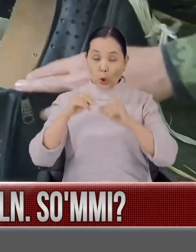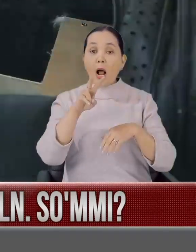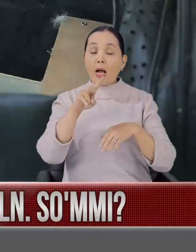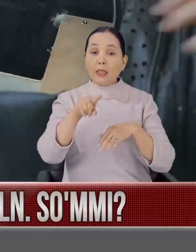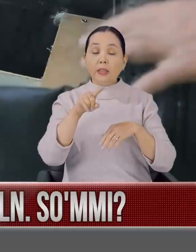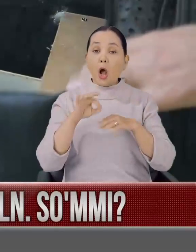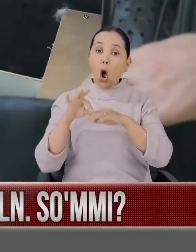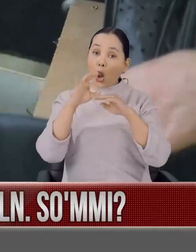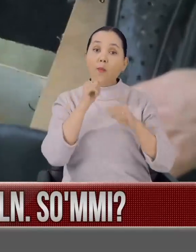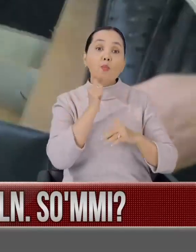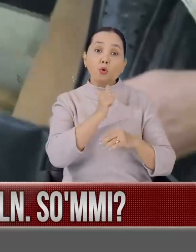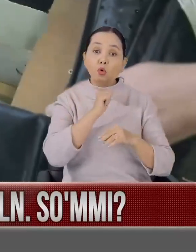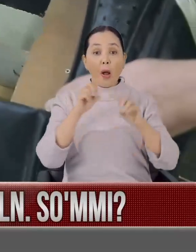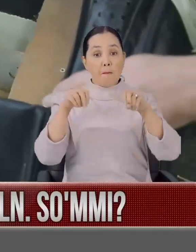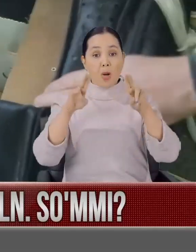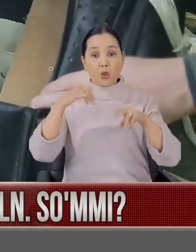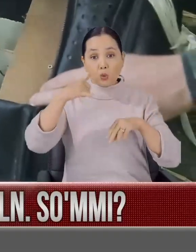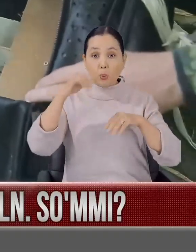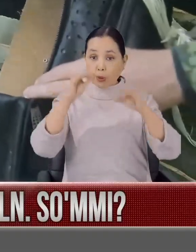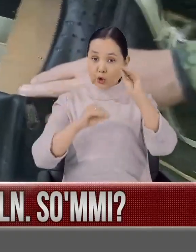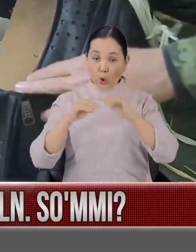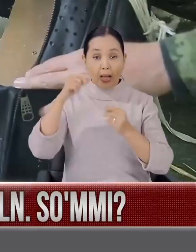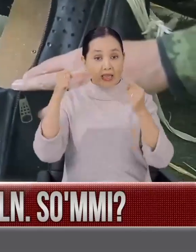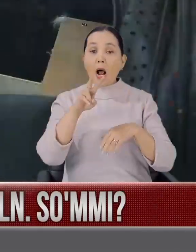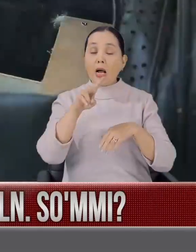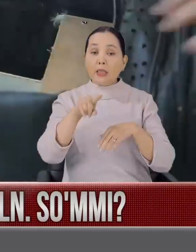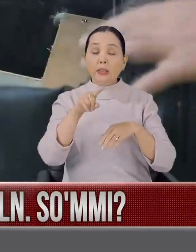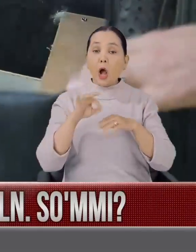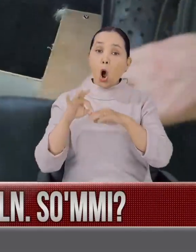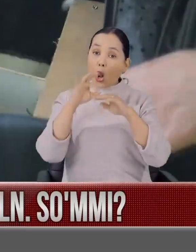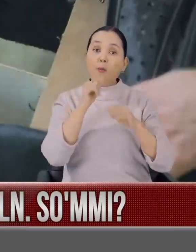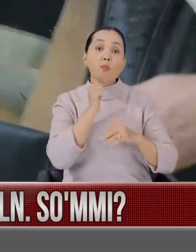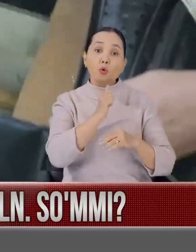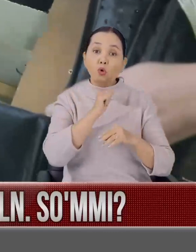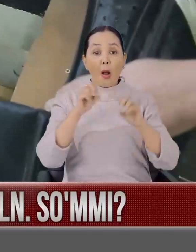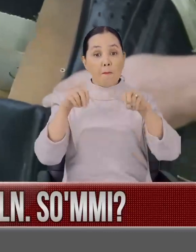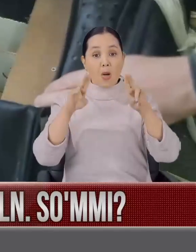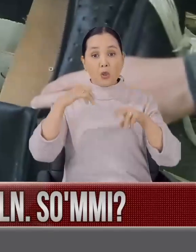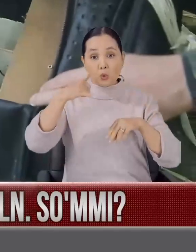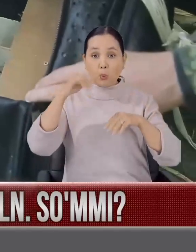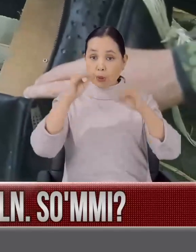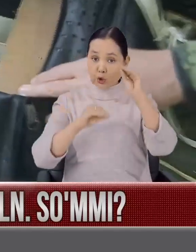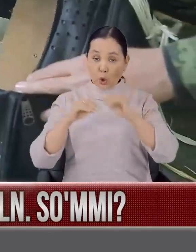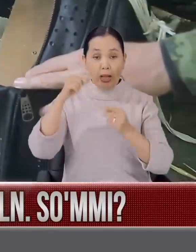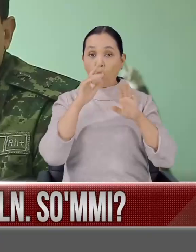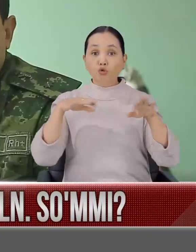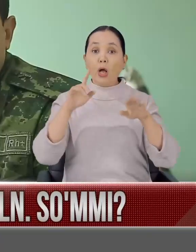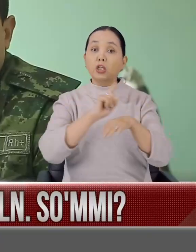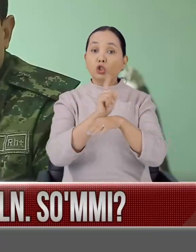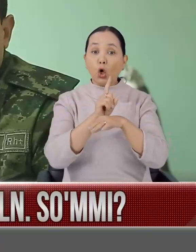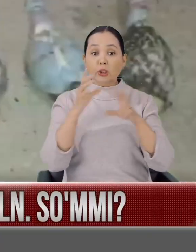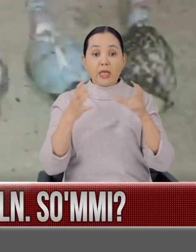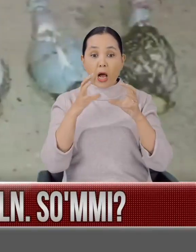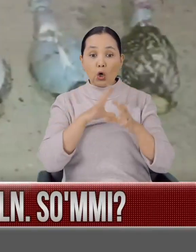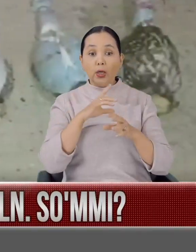tegishli g'iloflar kiydirilgan va hattoki qanotlari skochlangan holatda bo'lgan. Aynan mana shu holatda qushlar bir necha soat